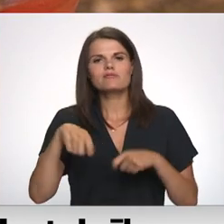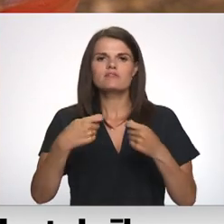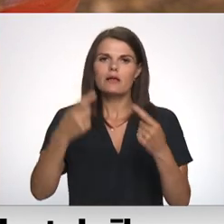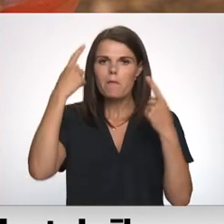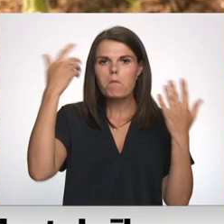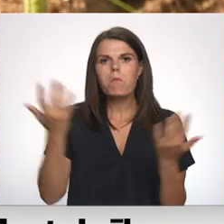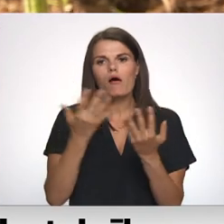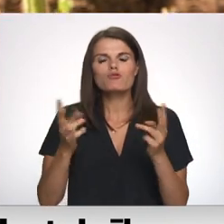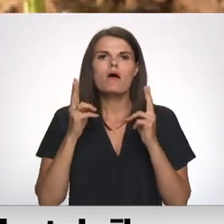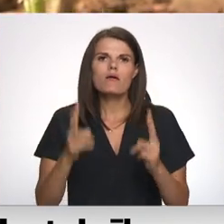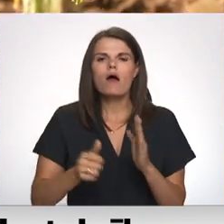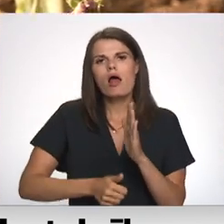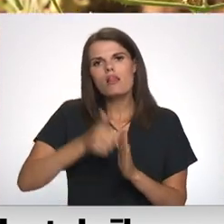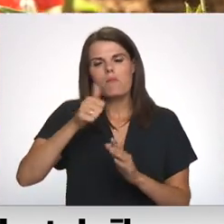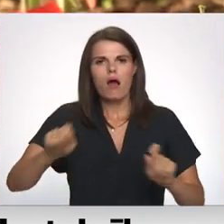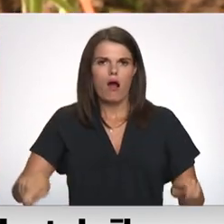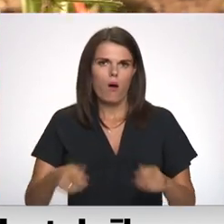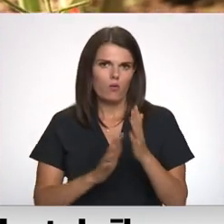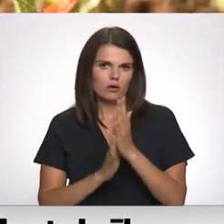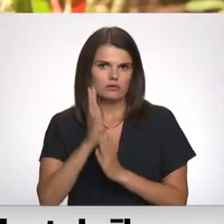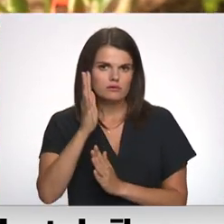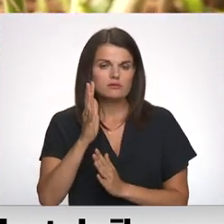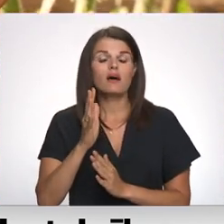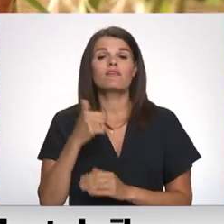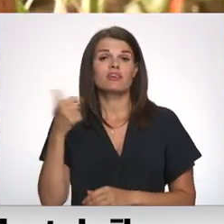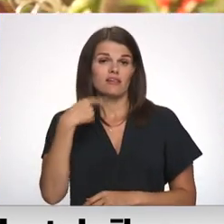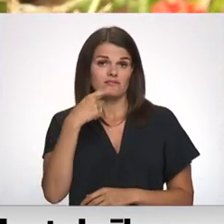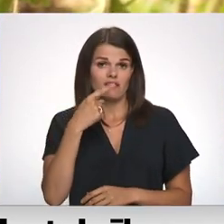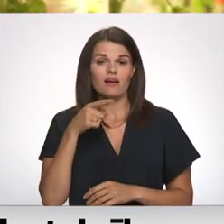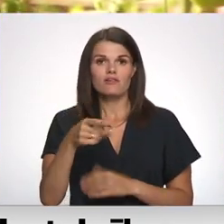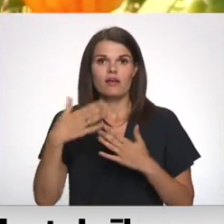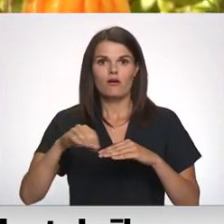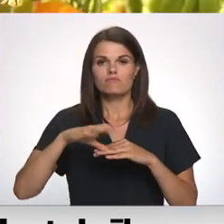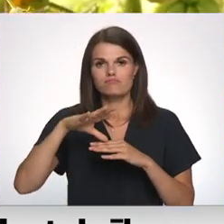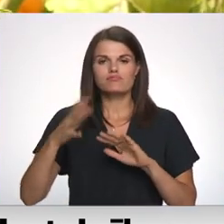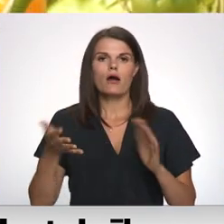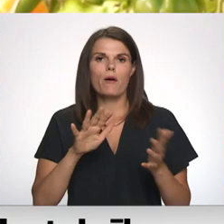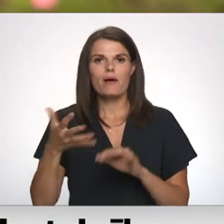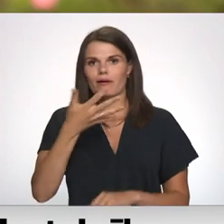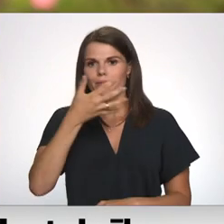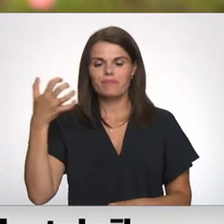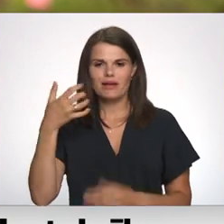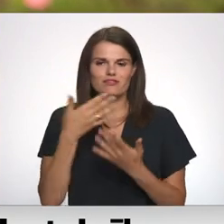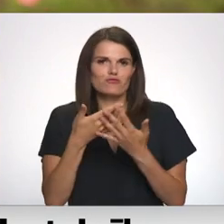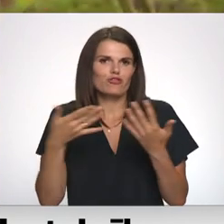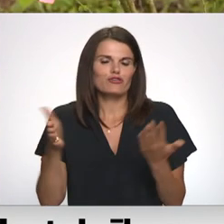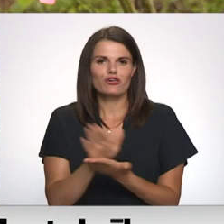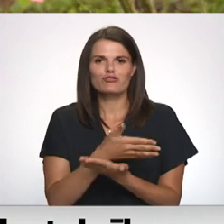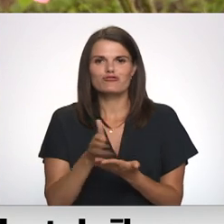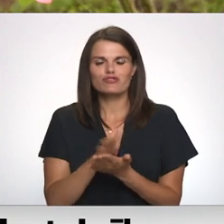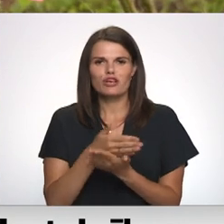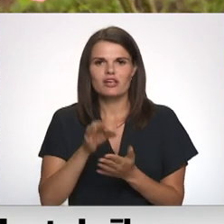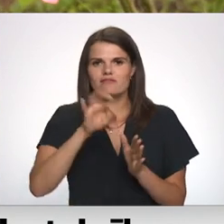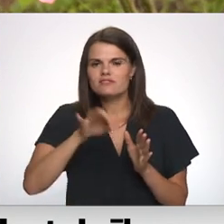padomus, kā tos veiksmīgāk izaudzēt. Svetlāna lēš, ka viņa sakrājusi apmēram 500 dažādus šķirņu